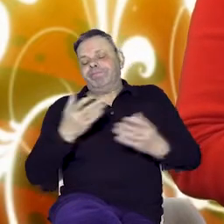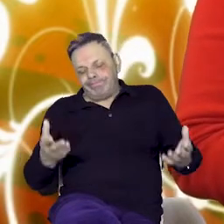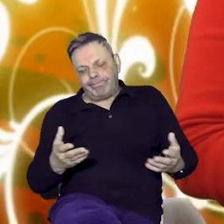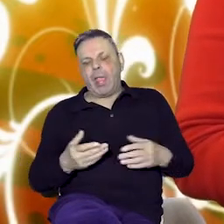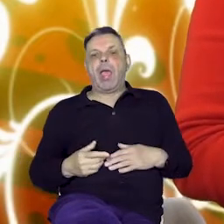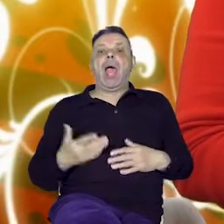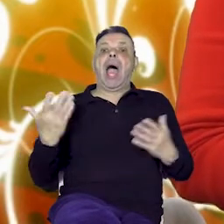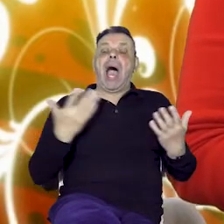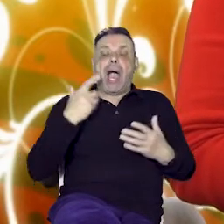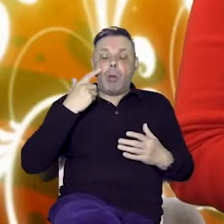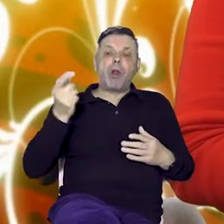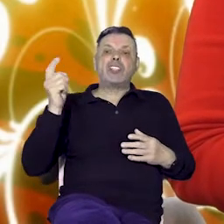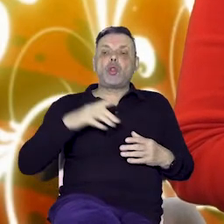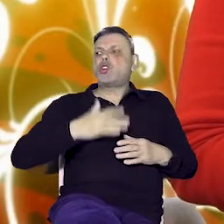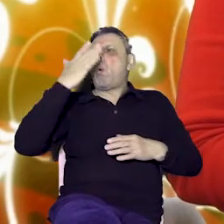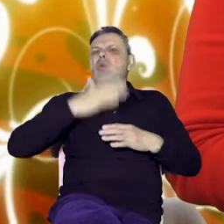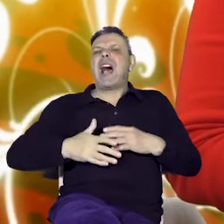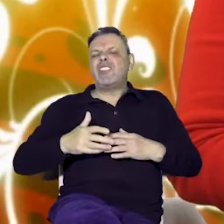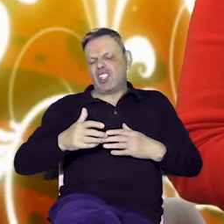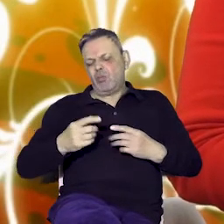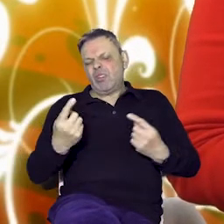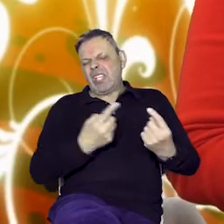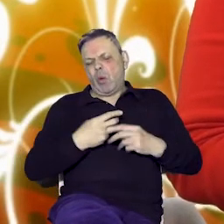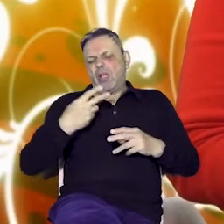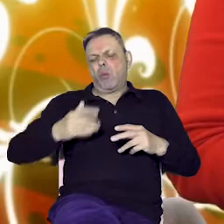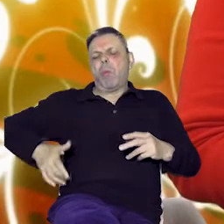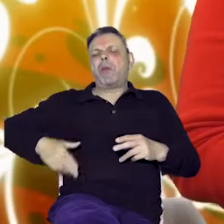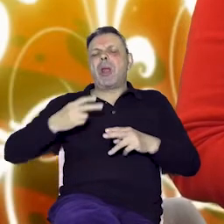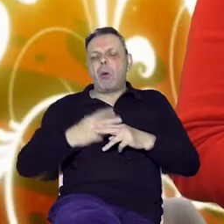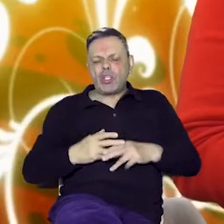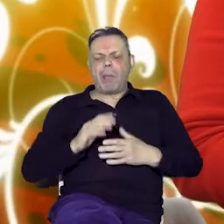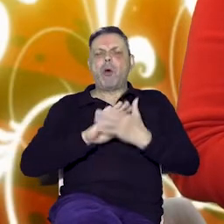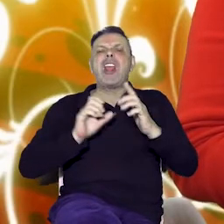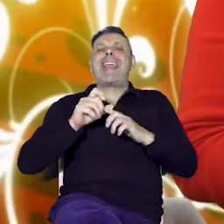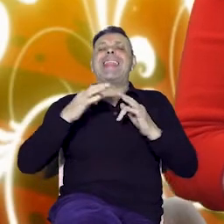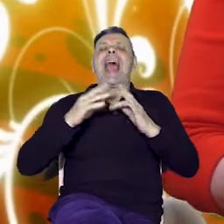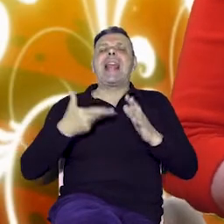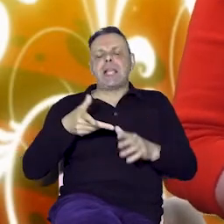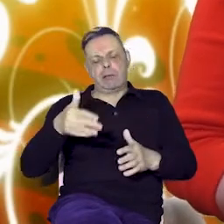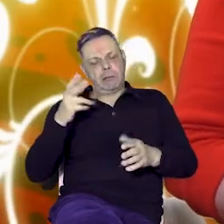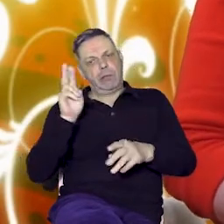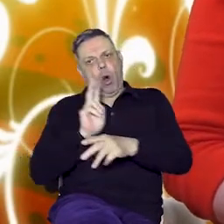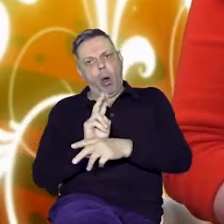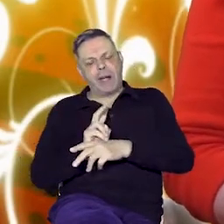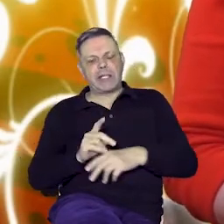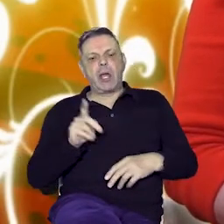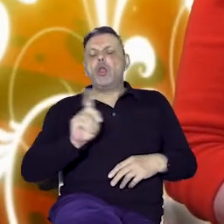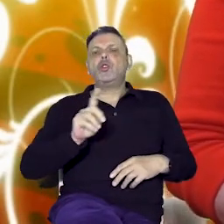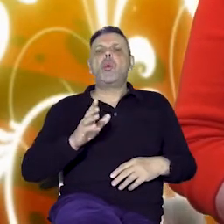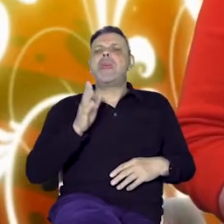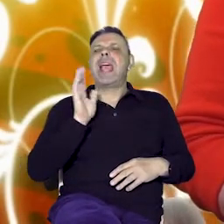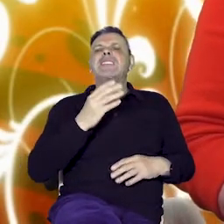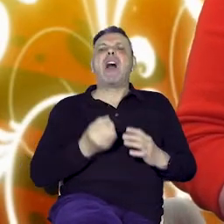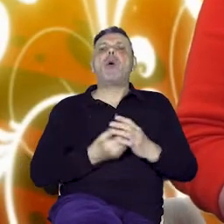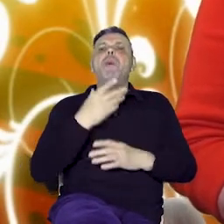kada bolesnik dođe u završni stadij kronične bubrežne bolesti i kada krene s dijalizom, tu treba biti jako oprezan. Tu nije svako povrće